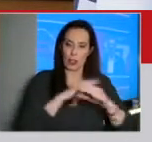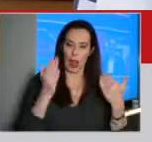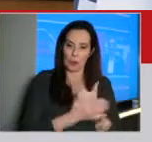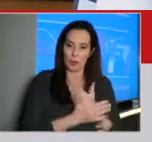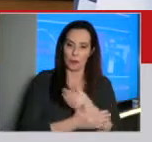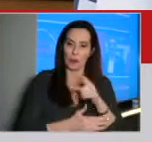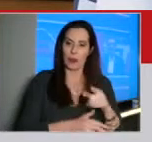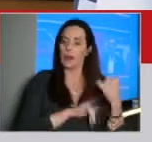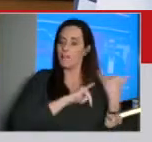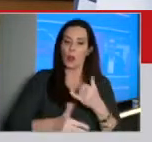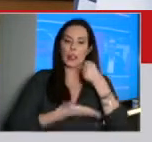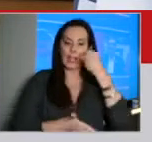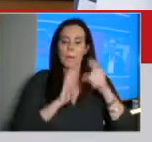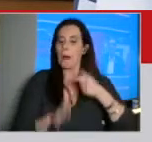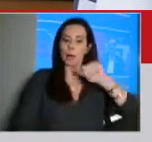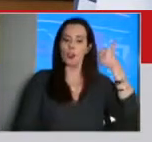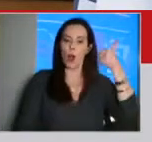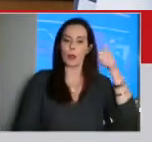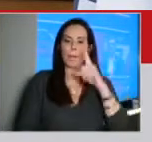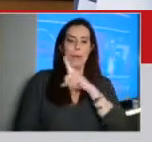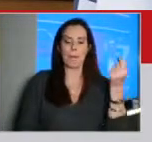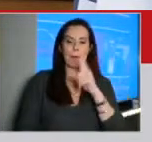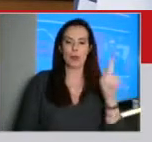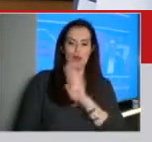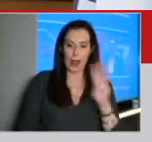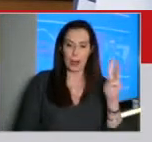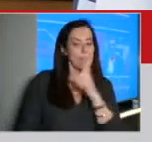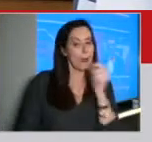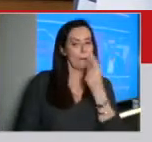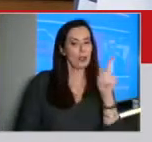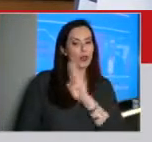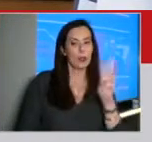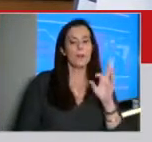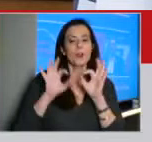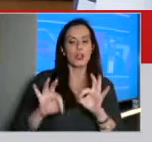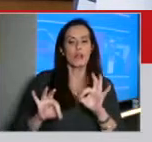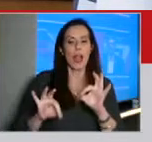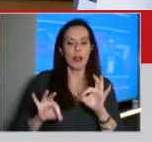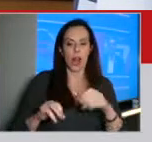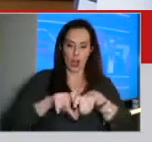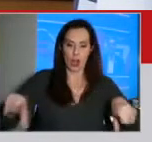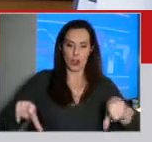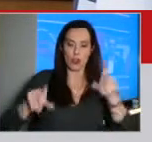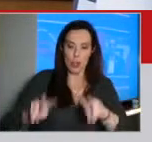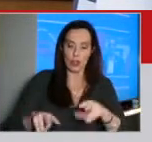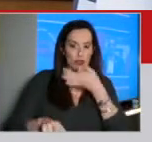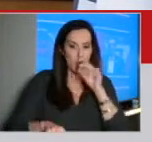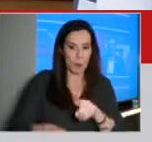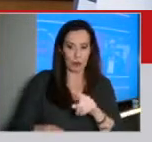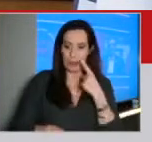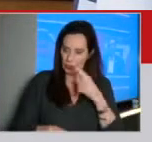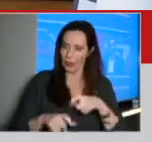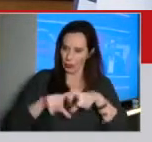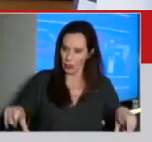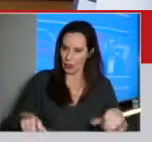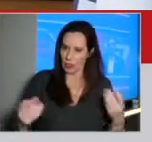חדשים. העמדנו תקציב פעם ראשונה של 100 מיליון שקלים, 100 מיליון שקלים, טובת השמשל של מגרשים קיימים. עכשיו תראה,